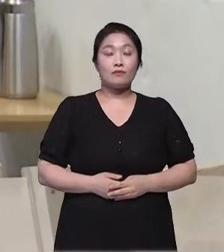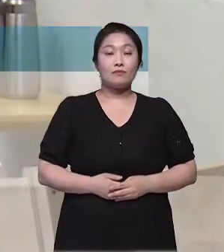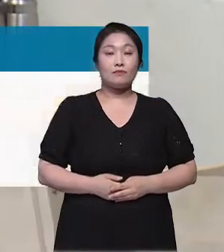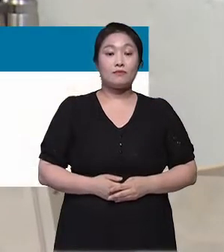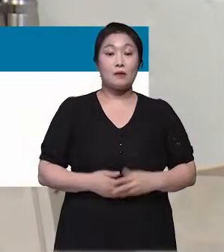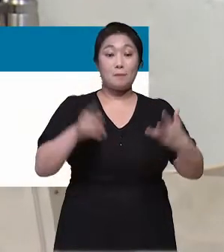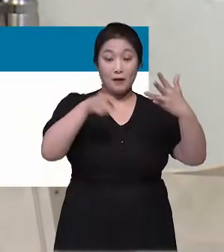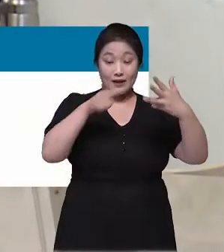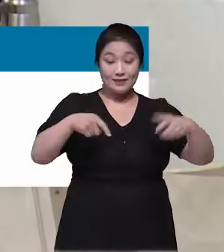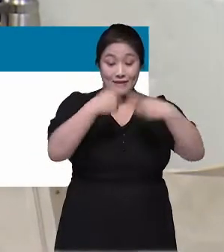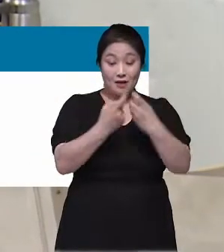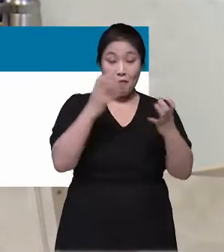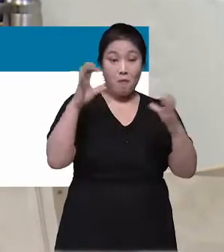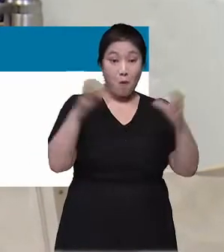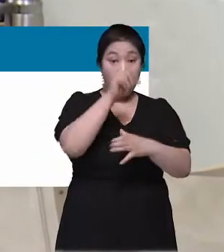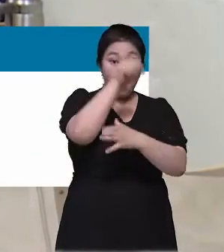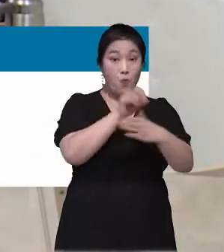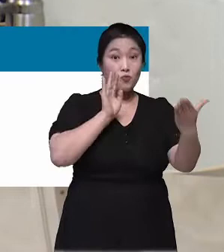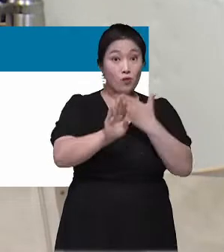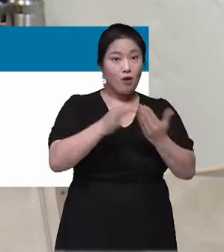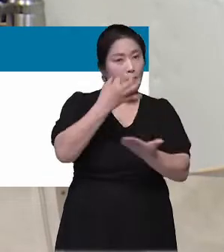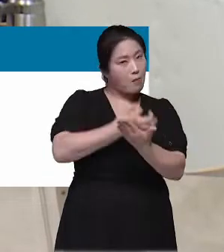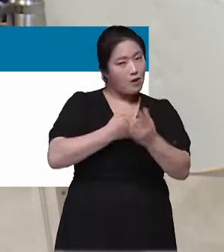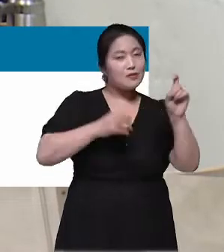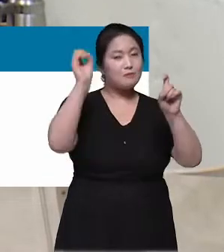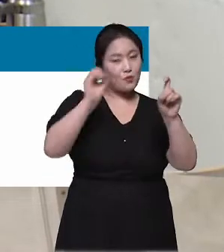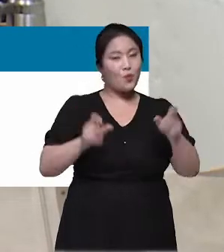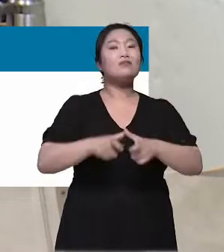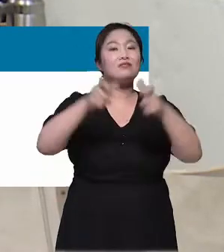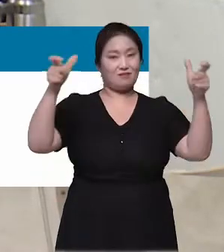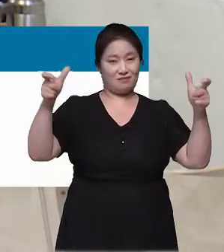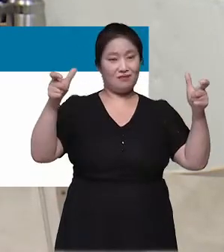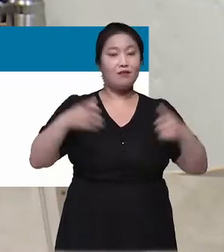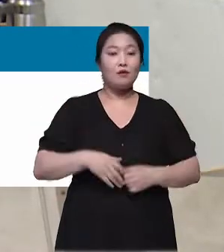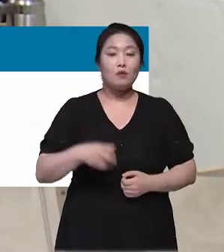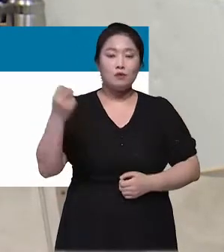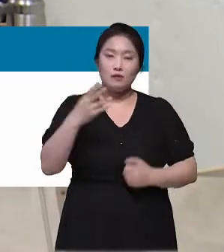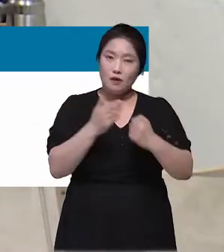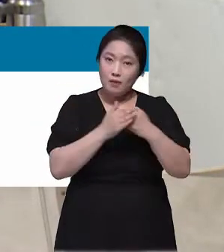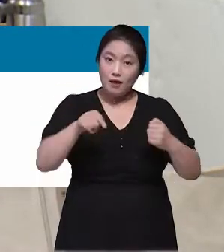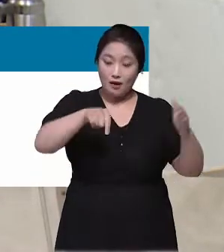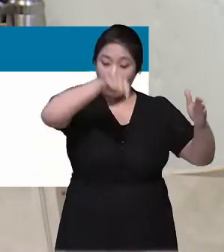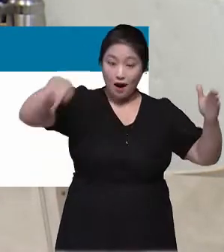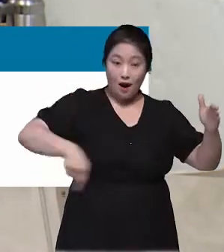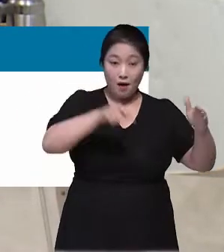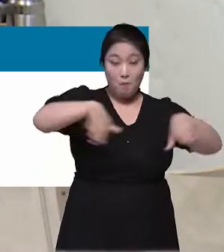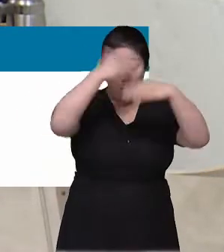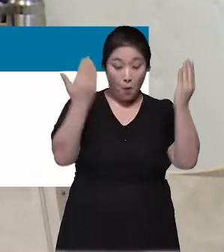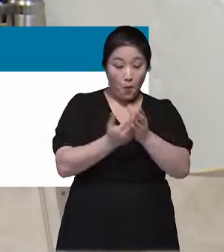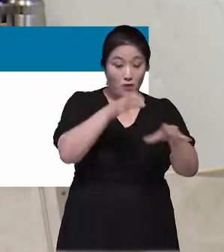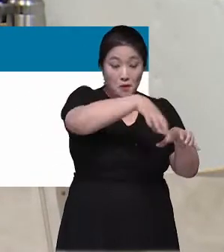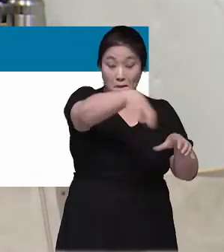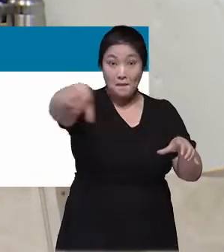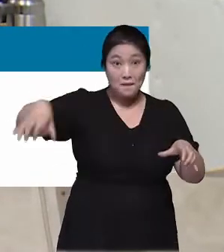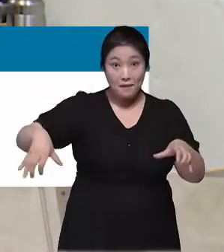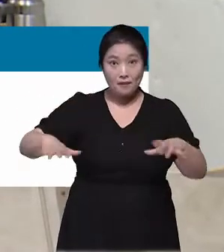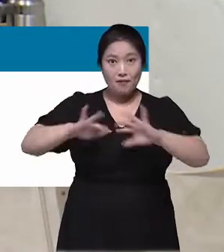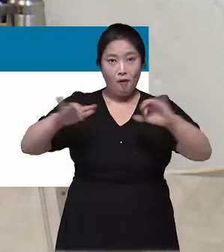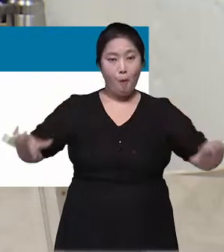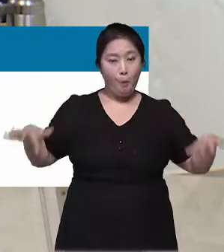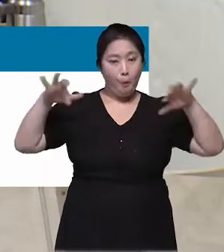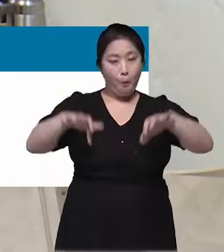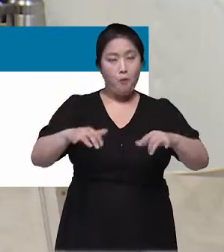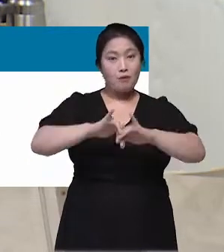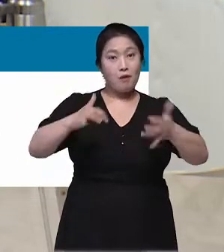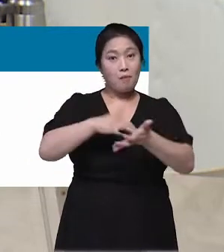모임 이후로 저희가 매출이 한 10% 정도는 늘어난 것 같습니다. 그래서 유스퀘어에 전체적으로 좀